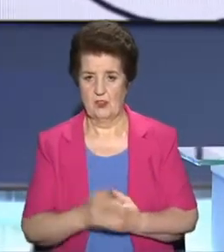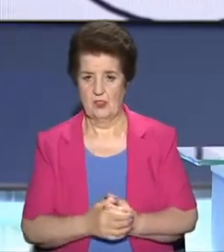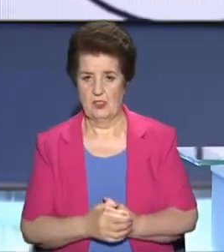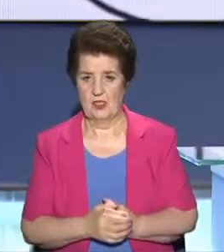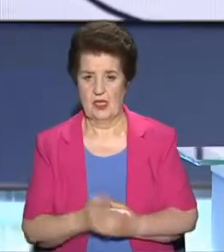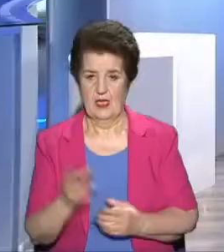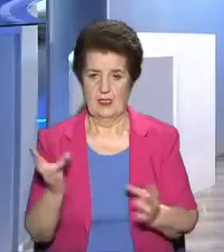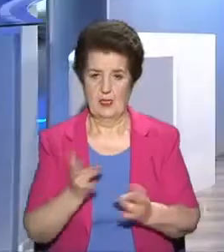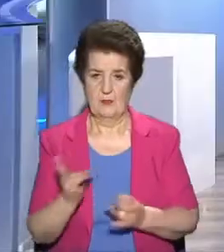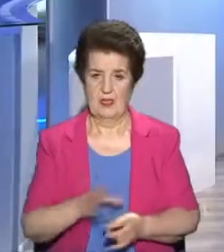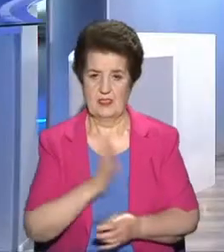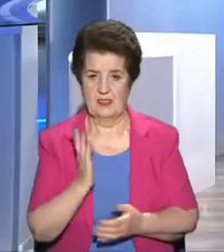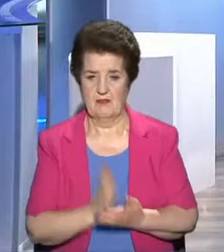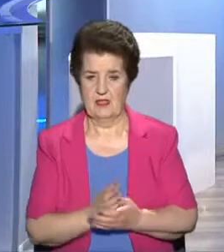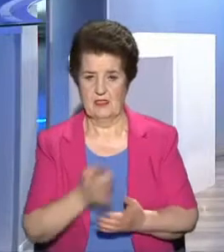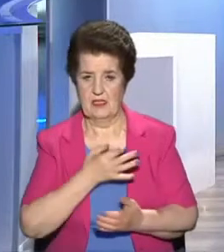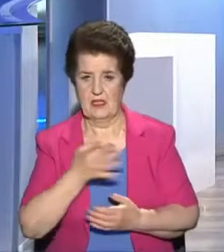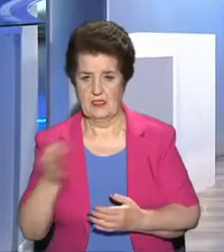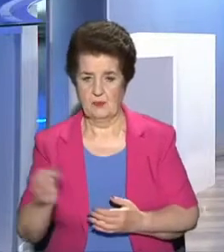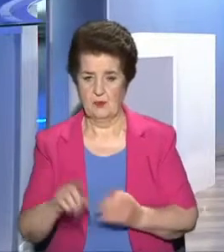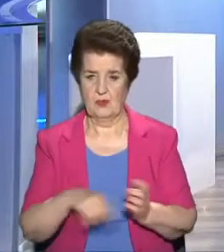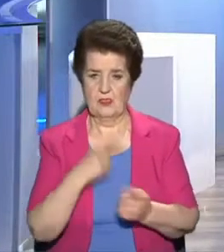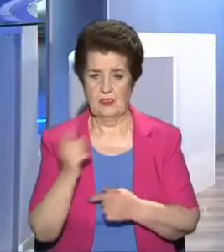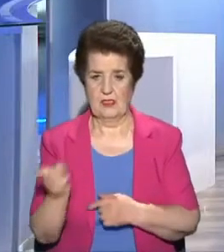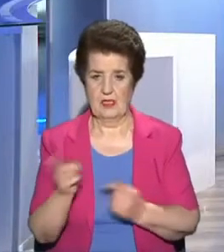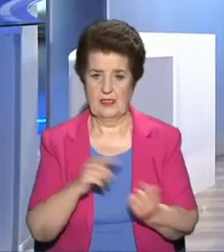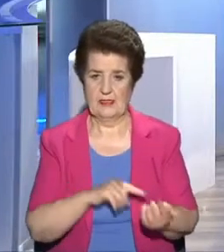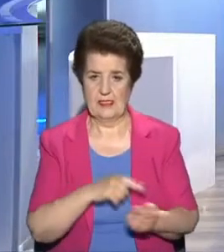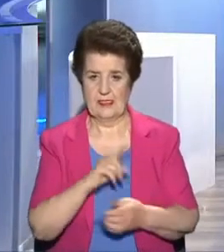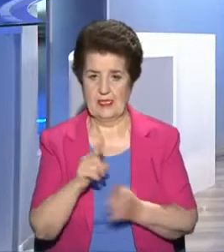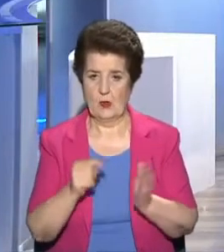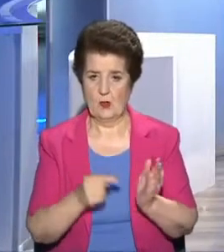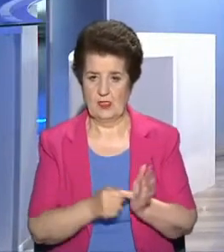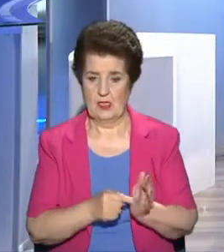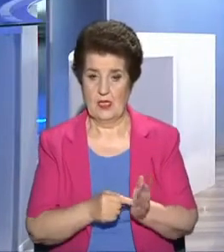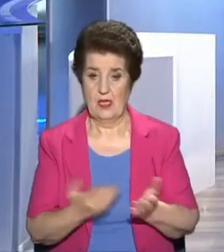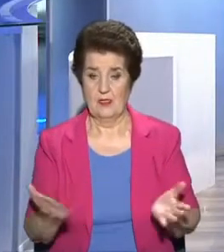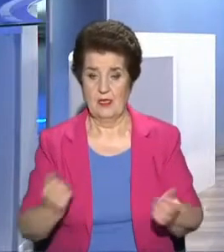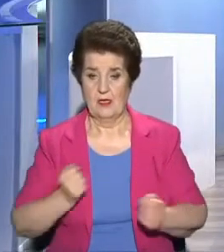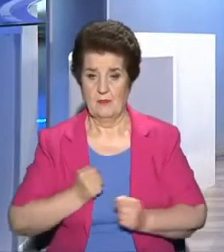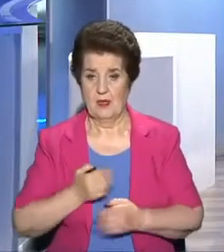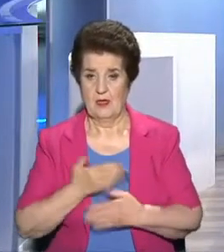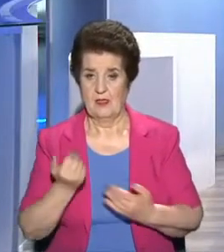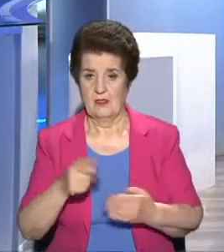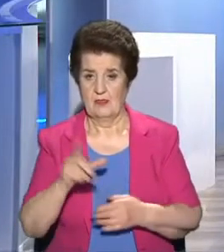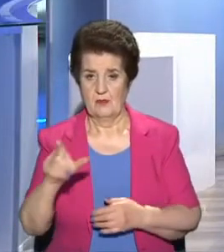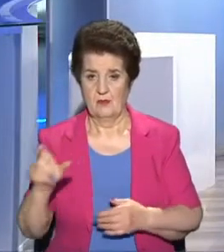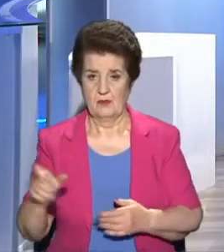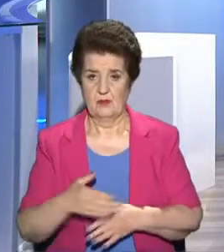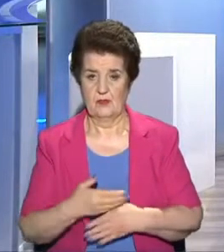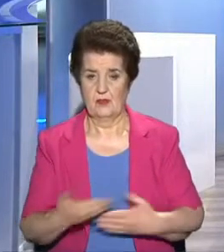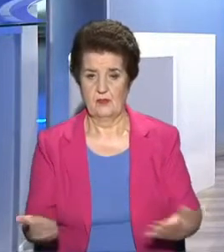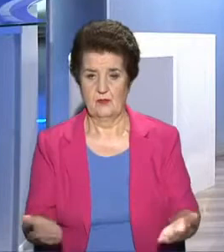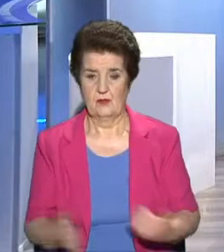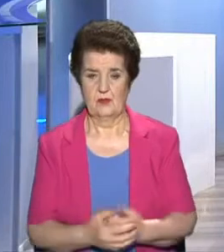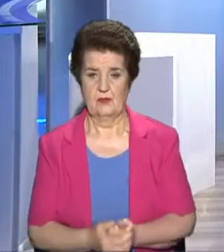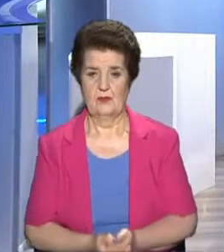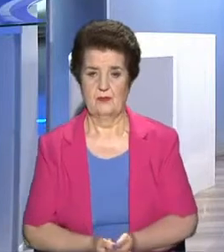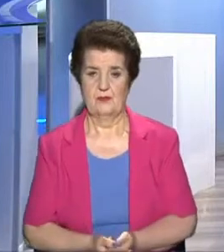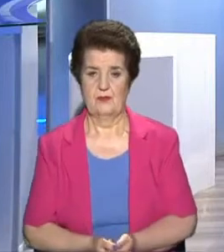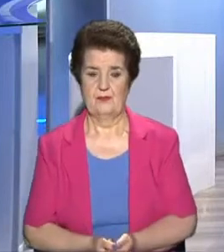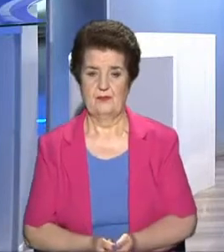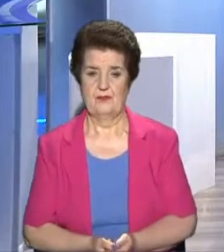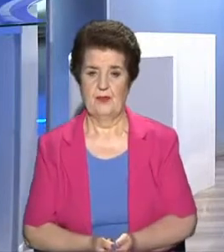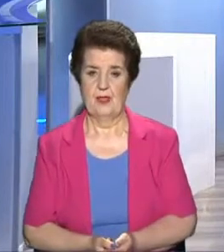avea trebuia să aveți ocazia ca să răspundeți să adresați unul altuia câte o întrebare dar din păcate contracandidații dumneavoastră nu au dat curs